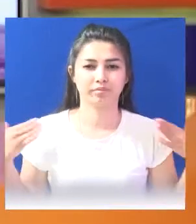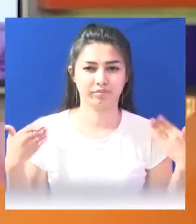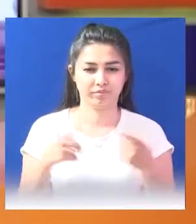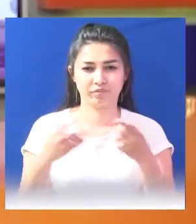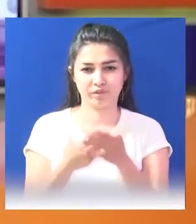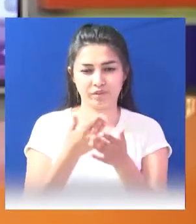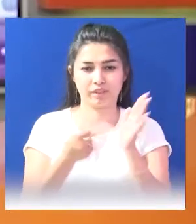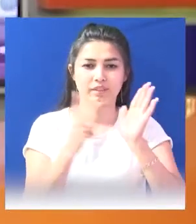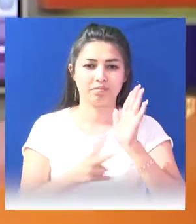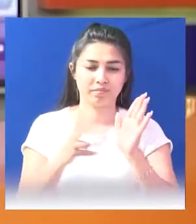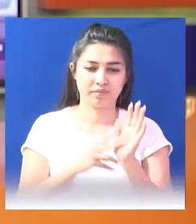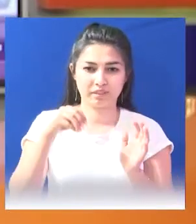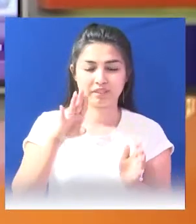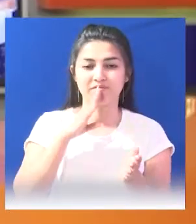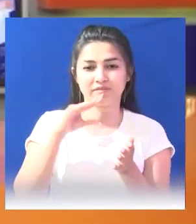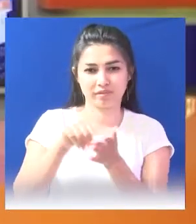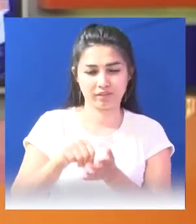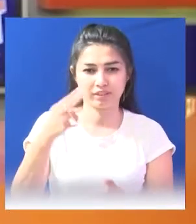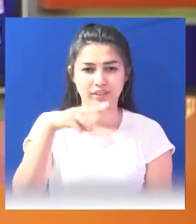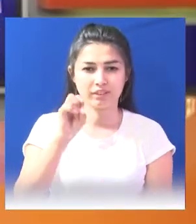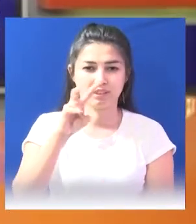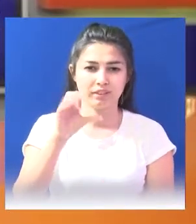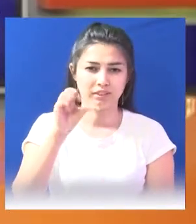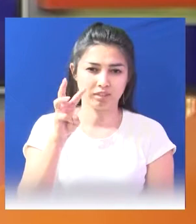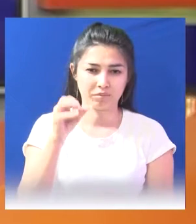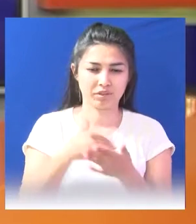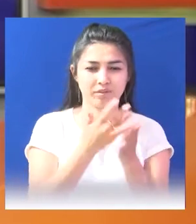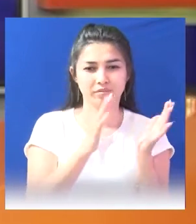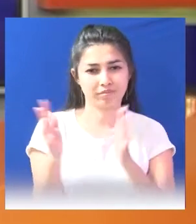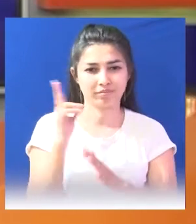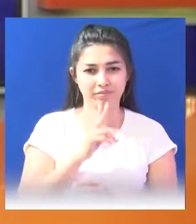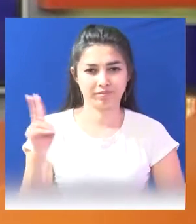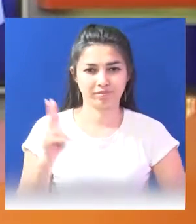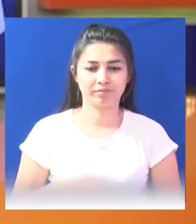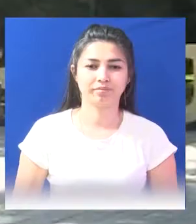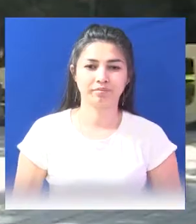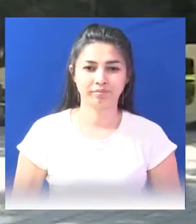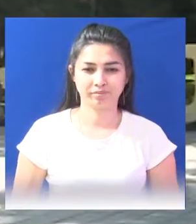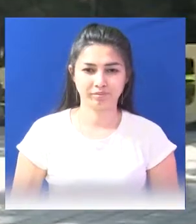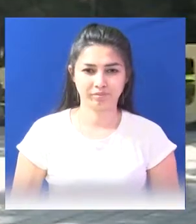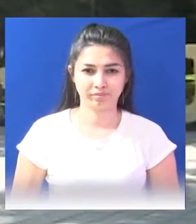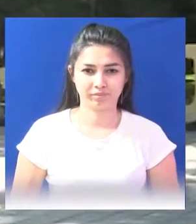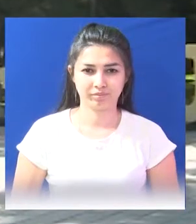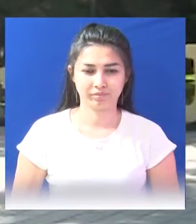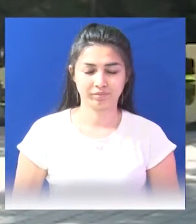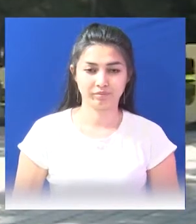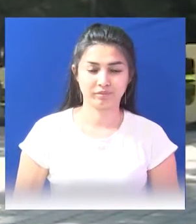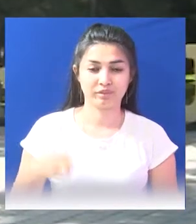Здравствуйте, в эфире новости на телеканале 77 ТВ, студии Ядана Самат. Начали выпуск, коротко о главном. В